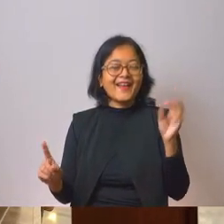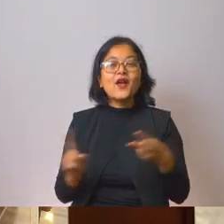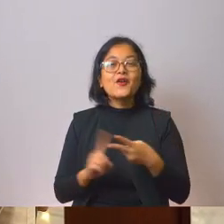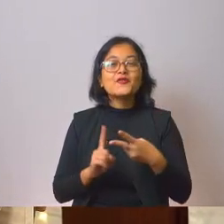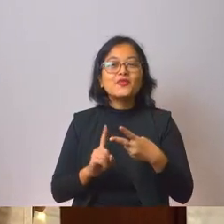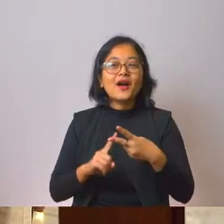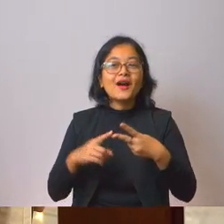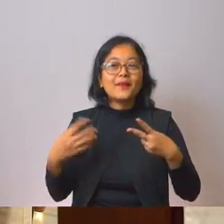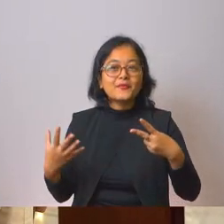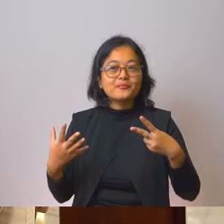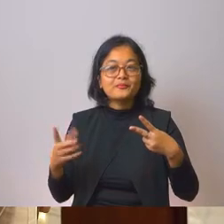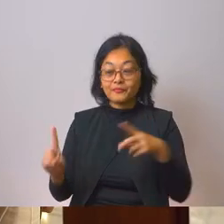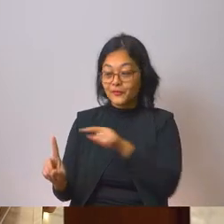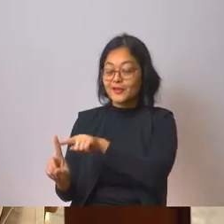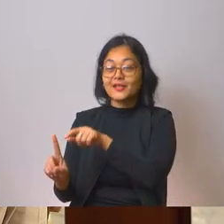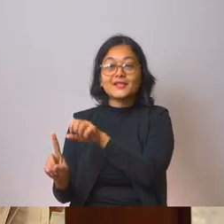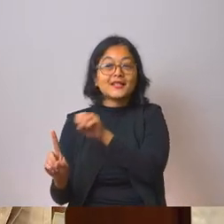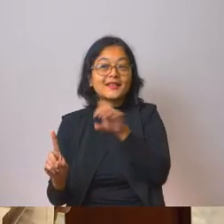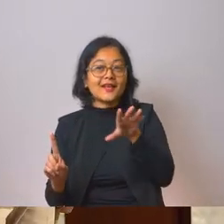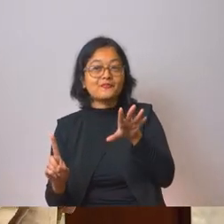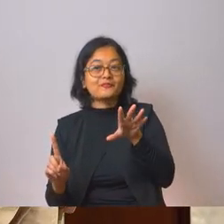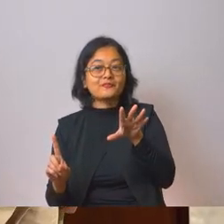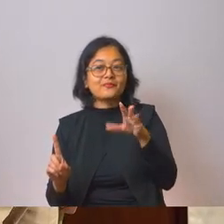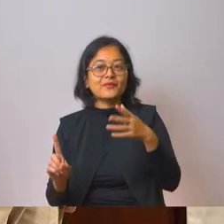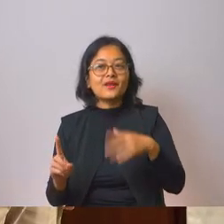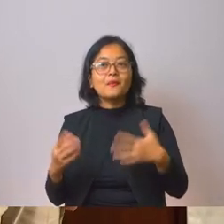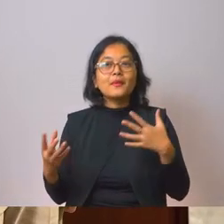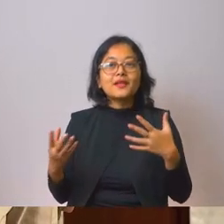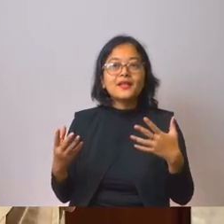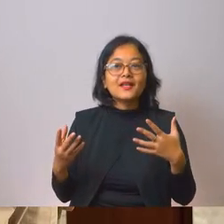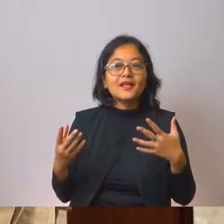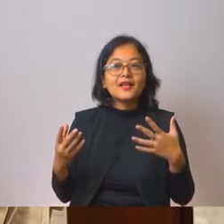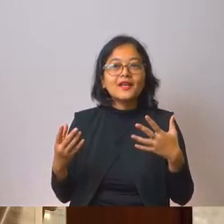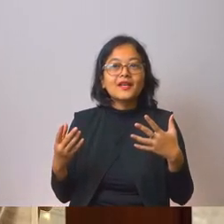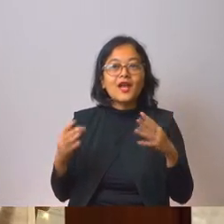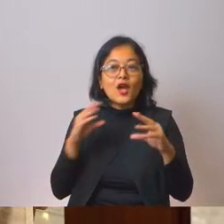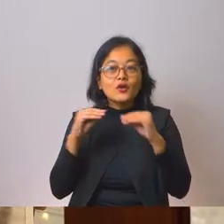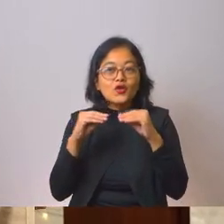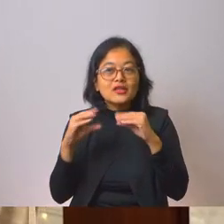Yang kedua adalah ketika gosip tadi ya.